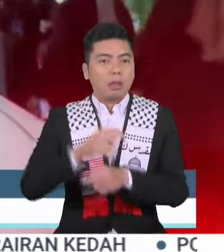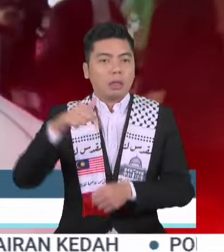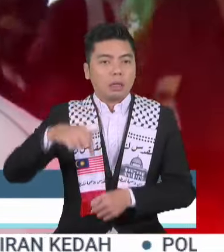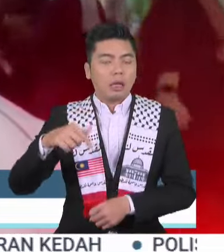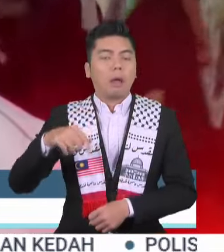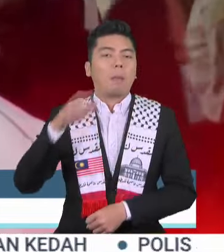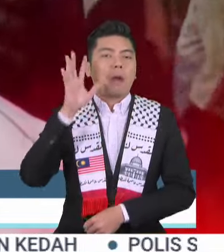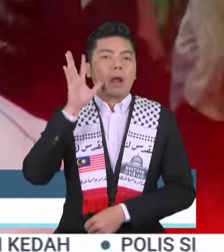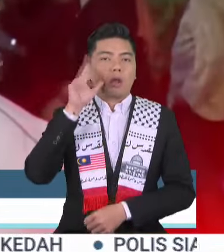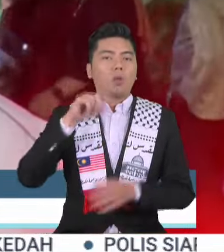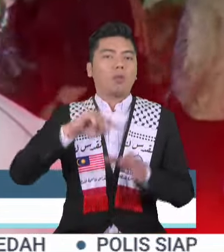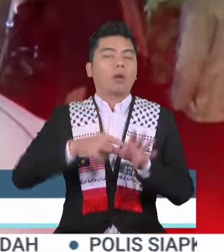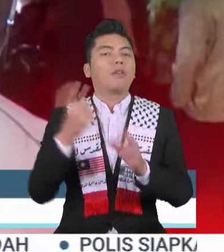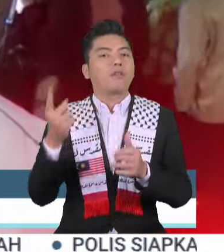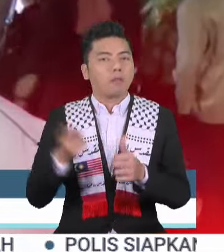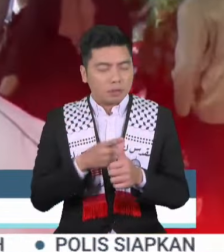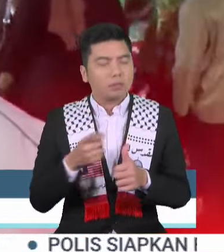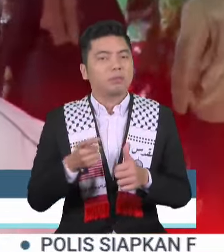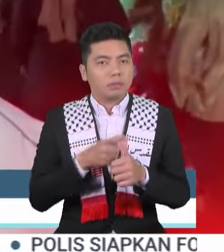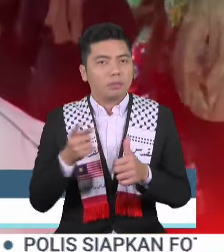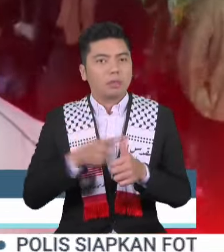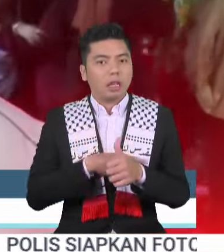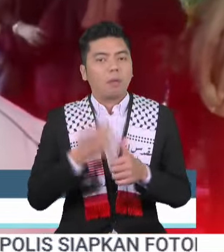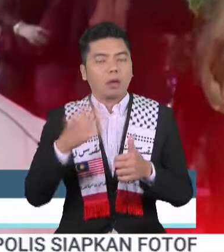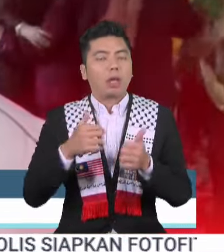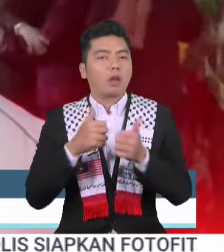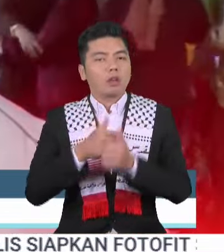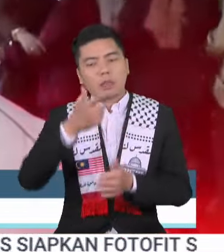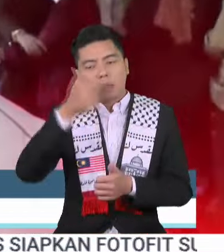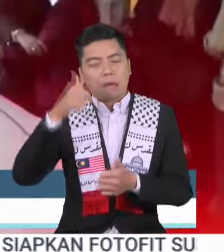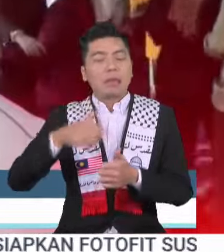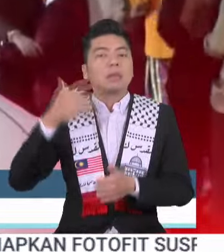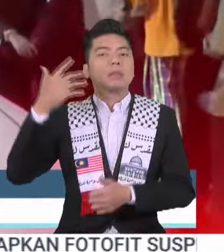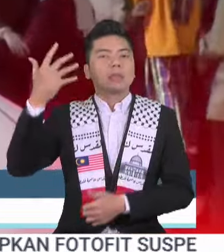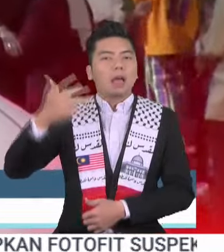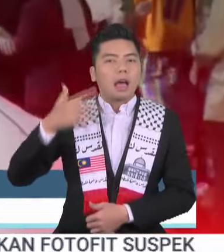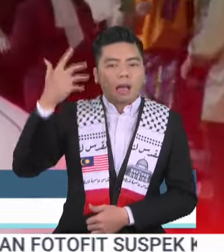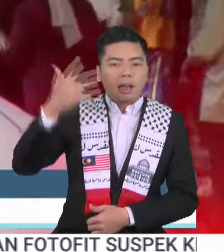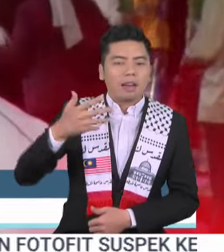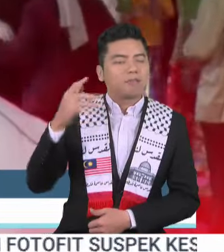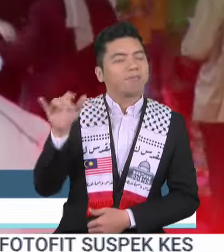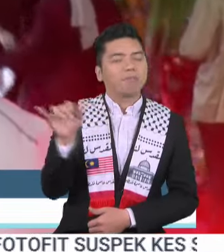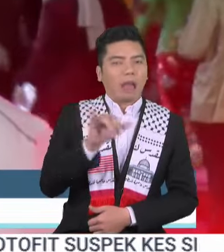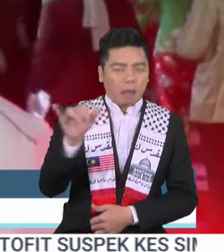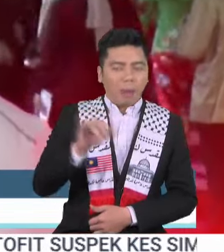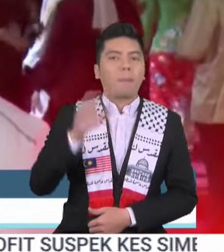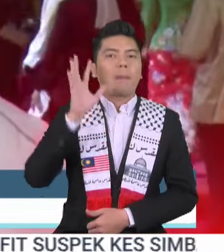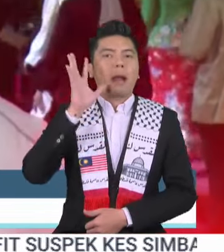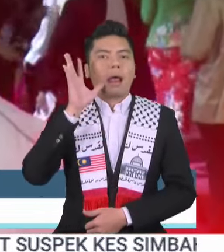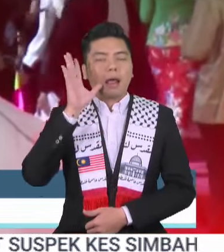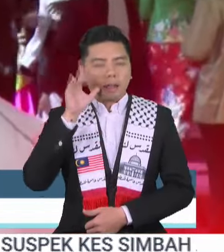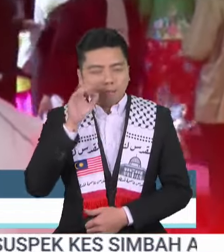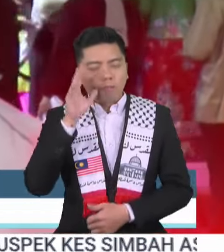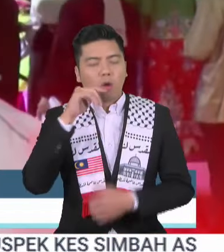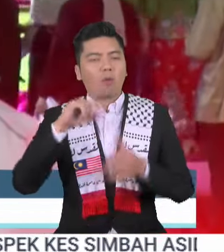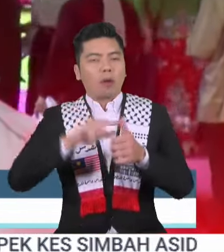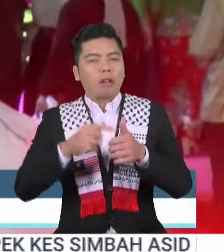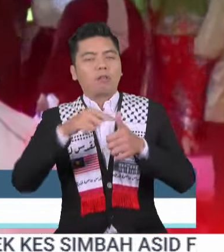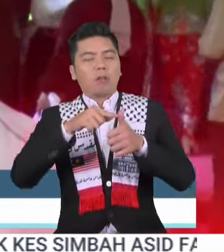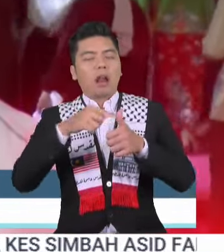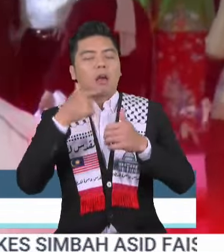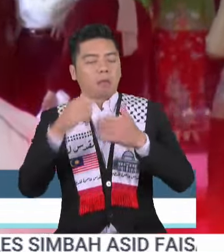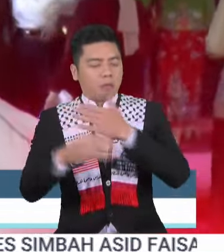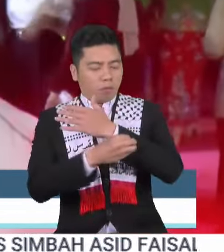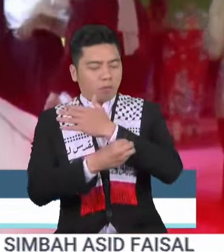dulu. Seperti biasa jugalah dari segi sejarah, Melaka mula dulu dari segi kerajaan, penubuhan kerajaan dan